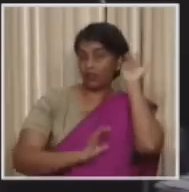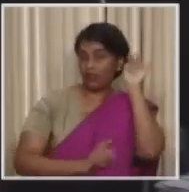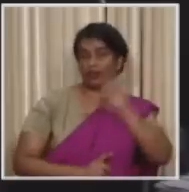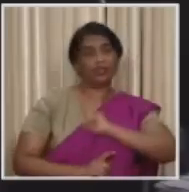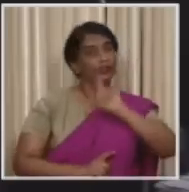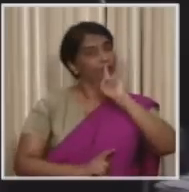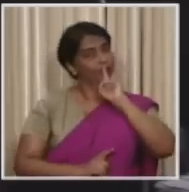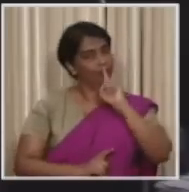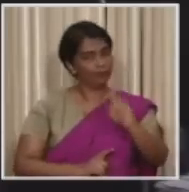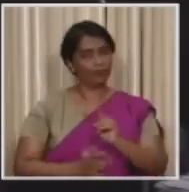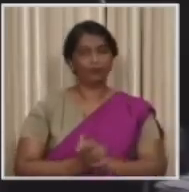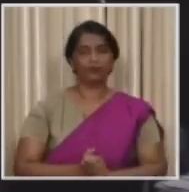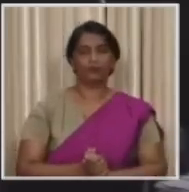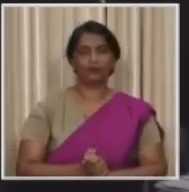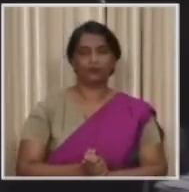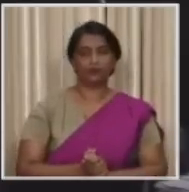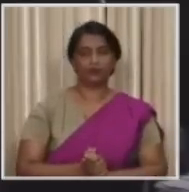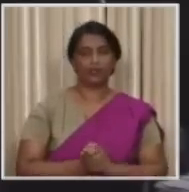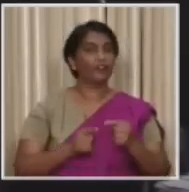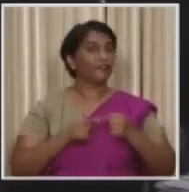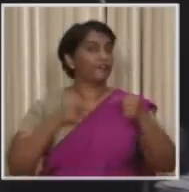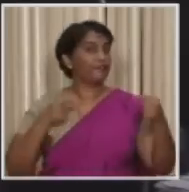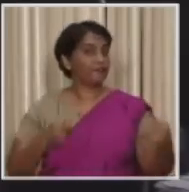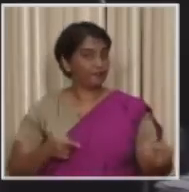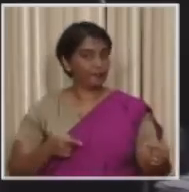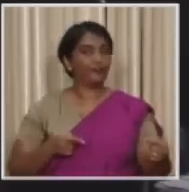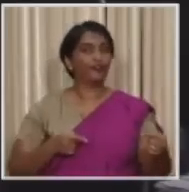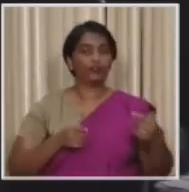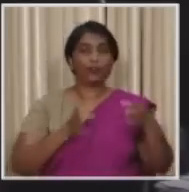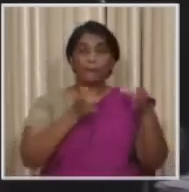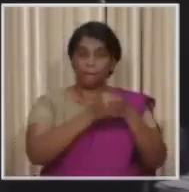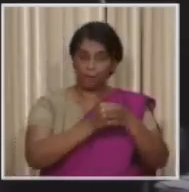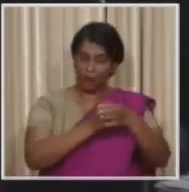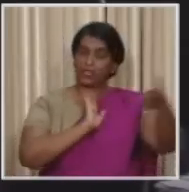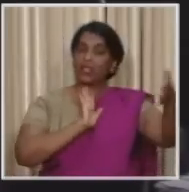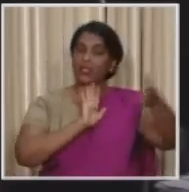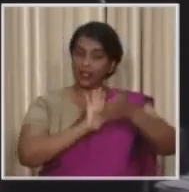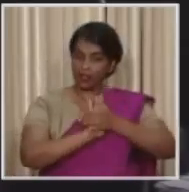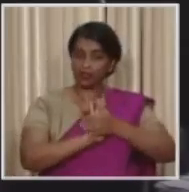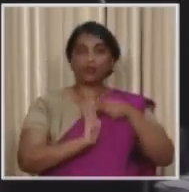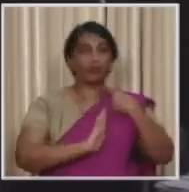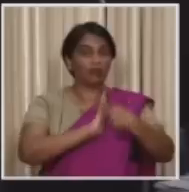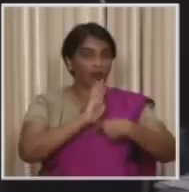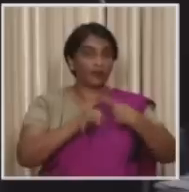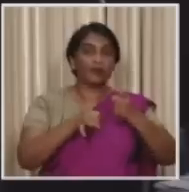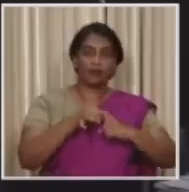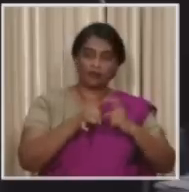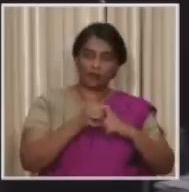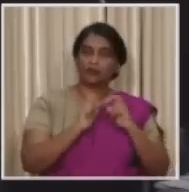කිව්වා විරුද්ධ පක්ෂයයට එකතු වෙන්නේයි කියලා මේ රටේ ප්‍රශ්න විසඳන